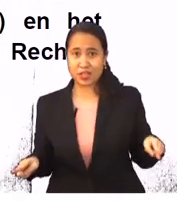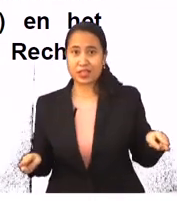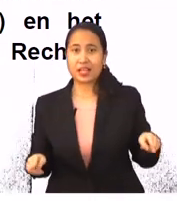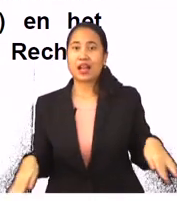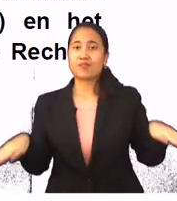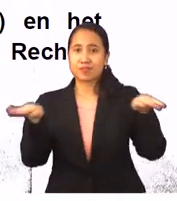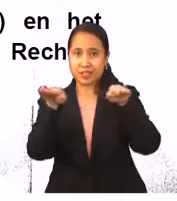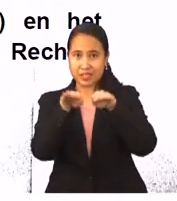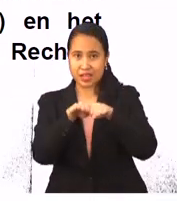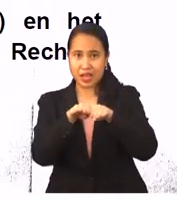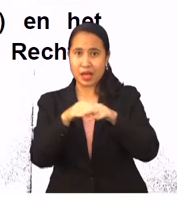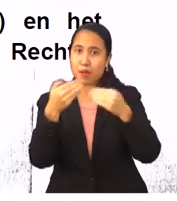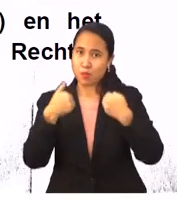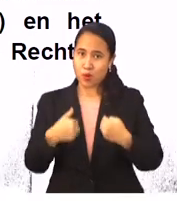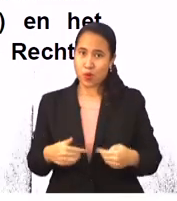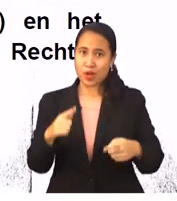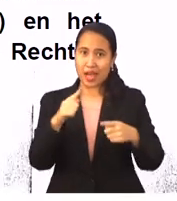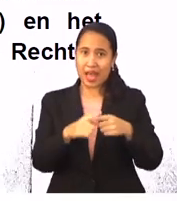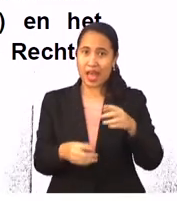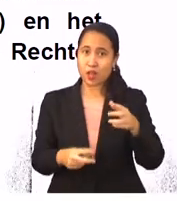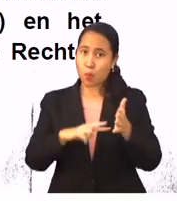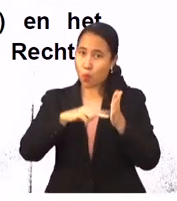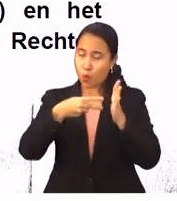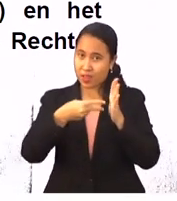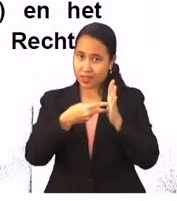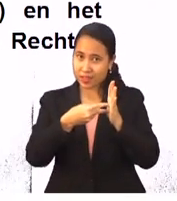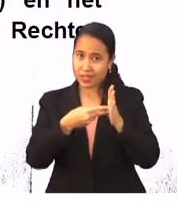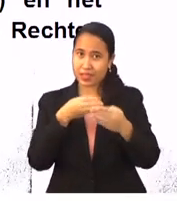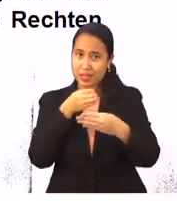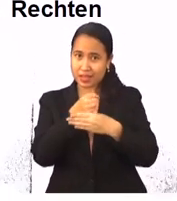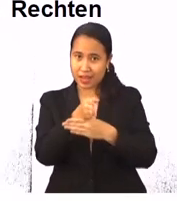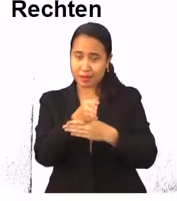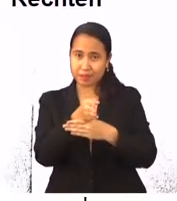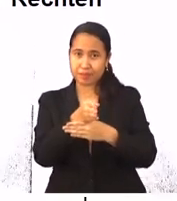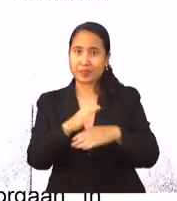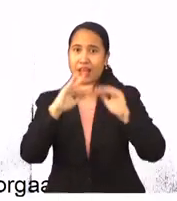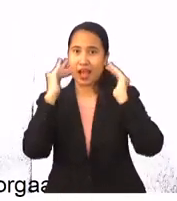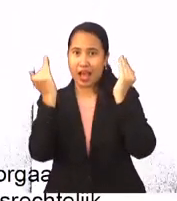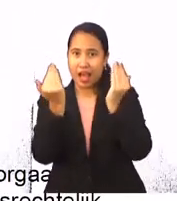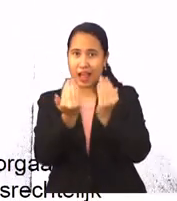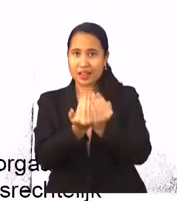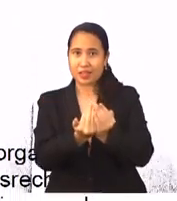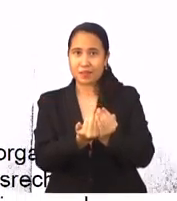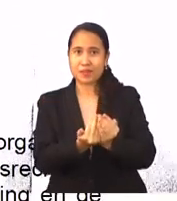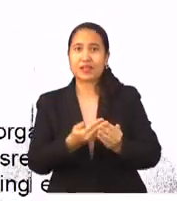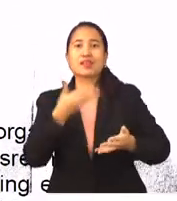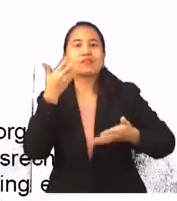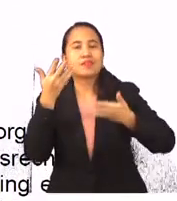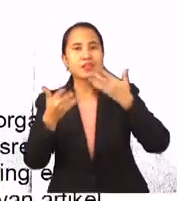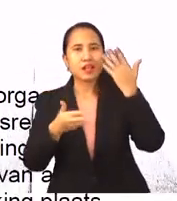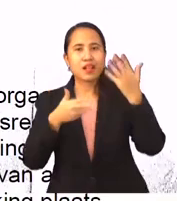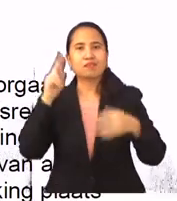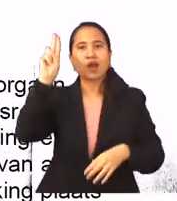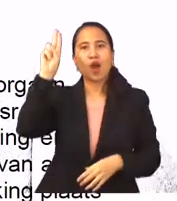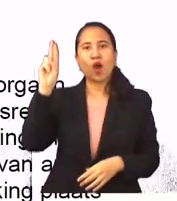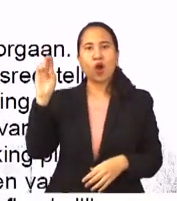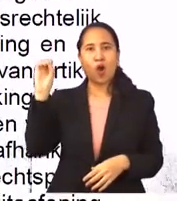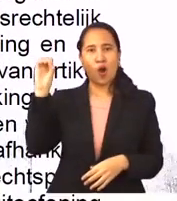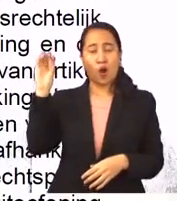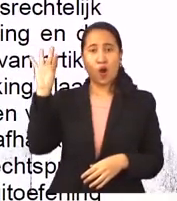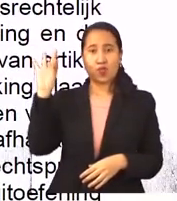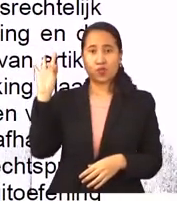zaken burger- en politieke rechten. De algemene inleiding van het constitutioneel hof.